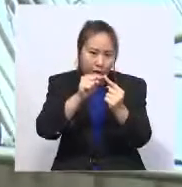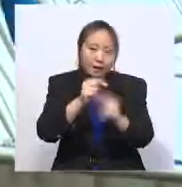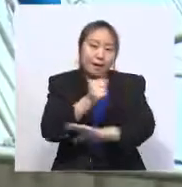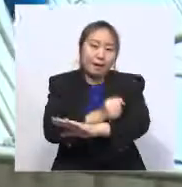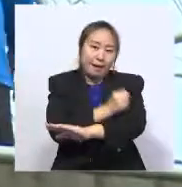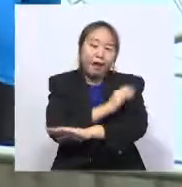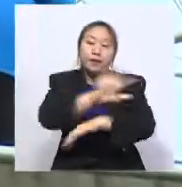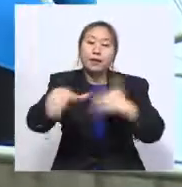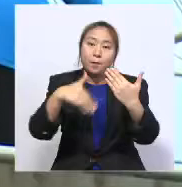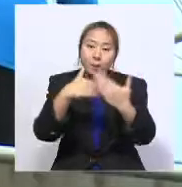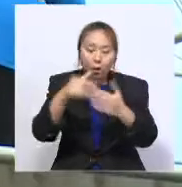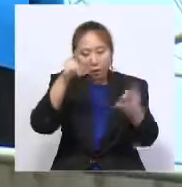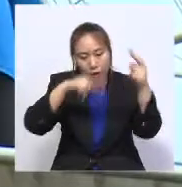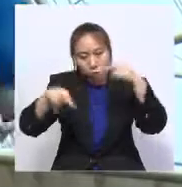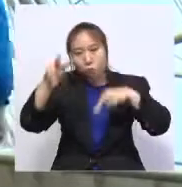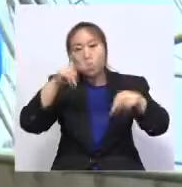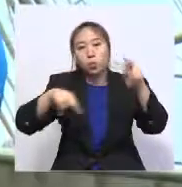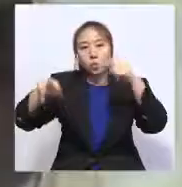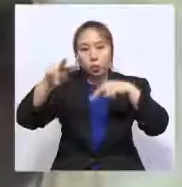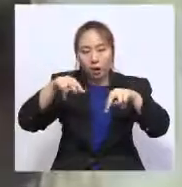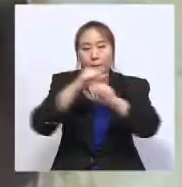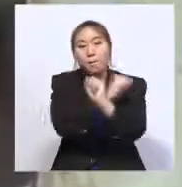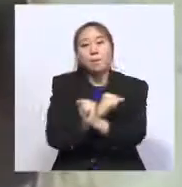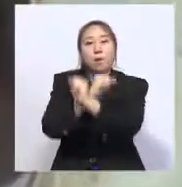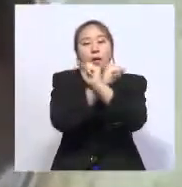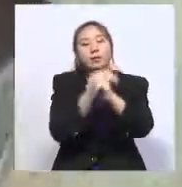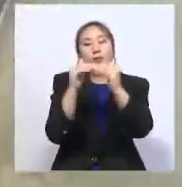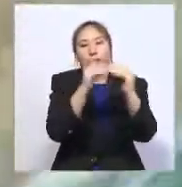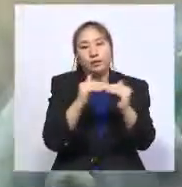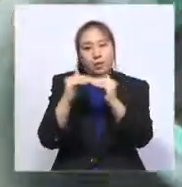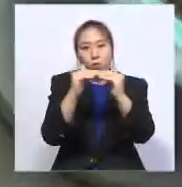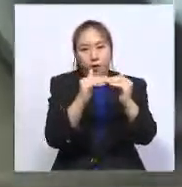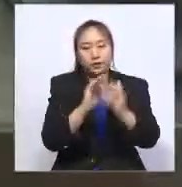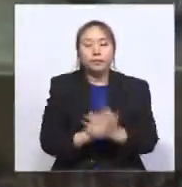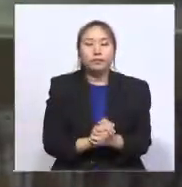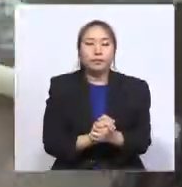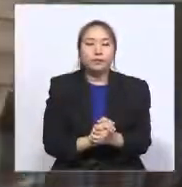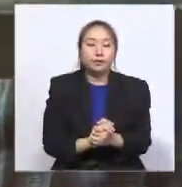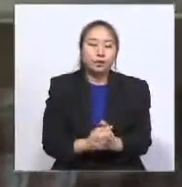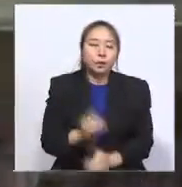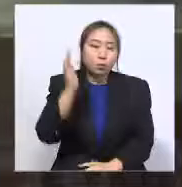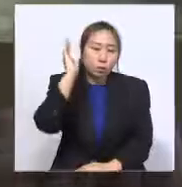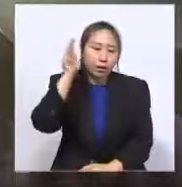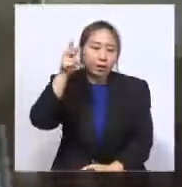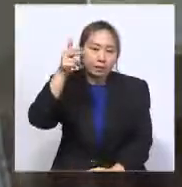กคนให้ได้รับการดูแลคุ้มครองอย่างเท่าเทียมสุวิชาเกลี้ยงมีสีถ่ายภ